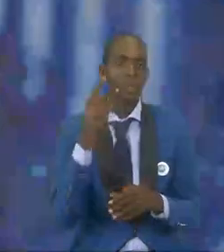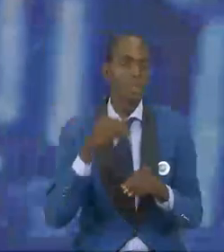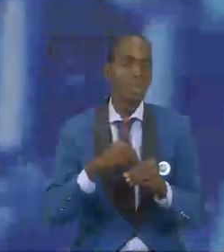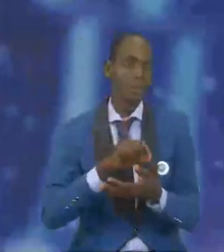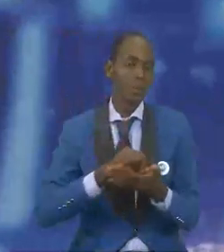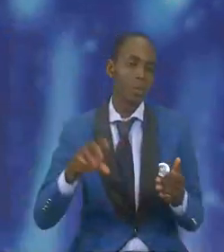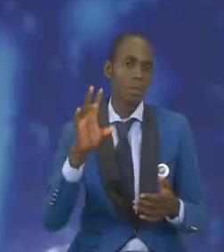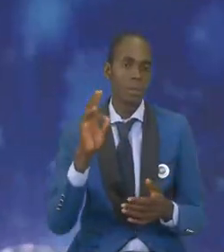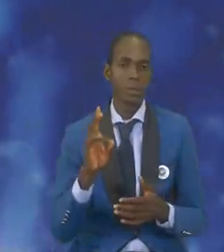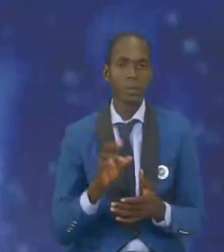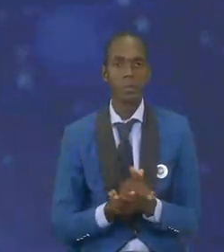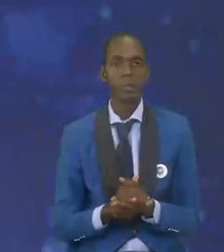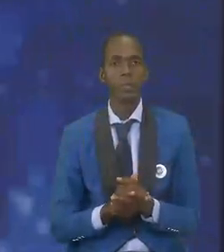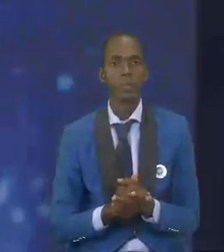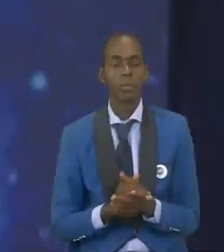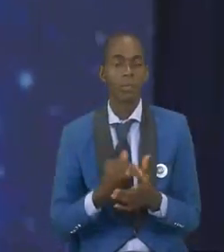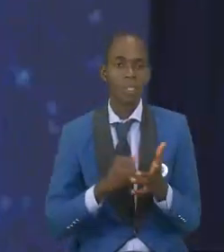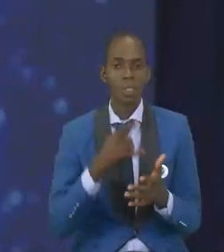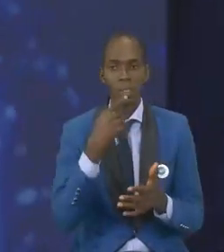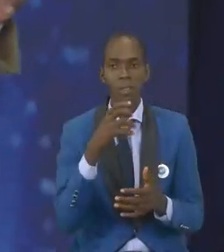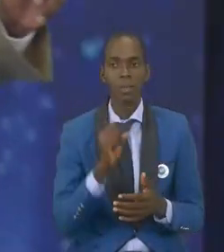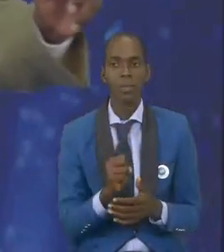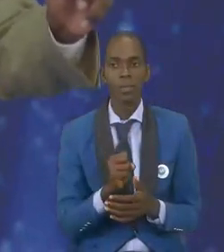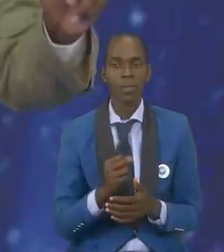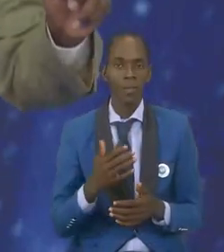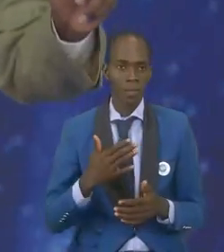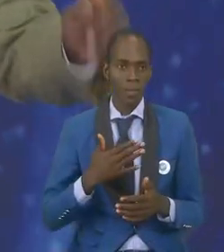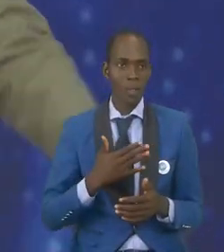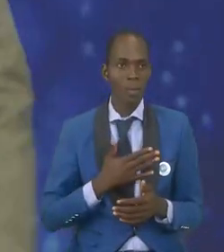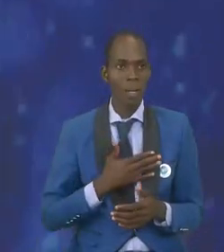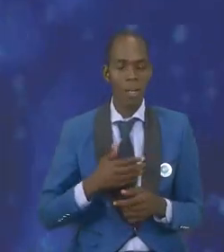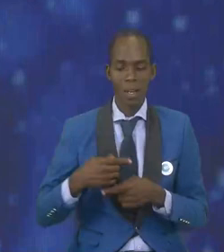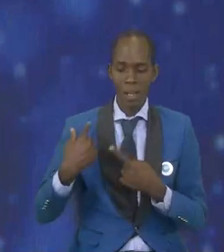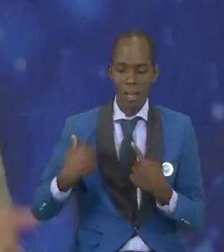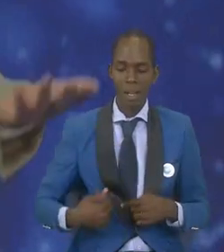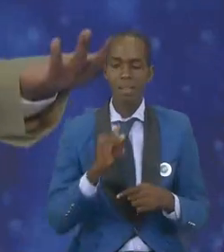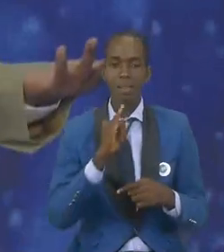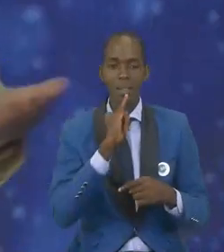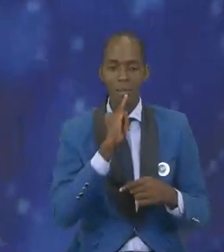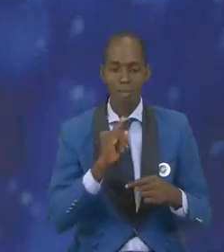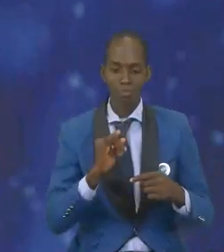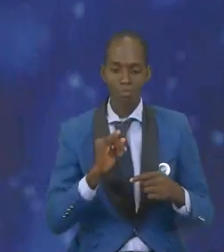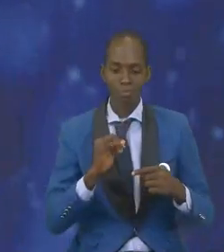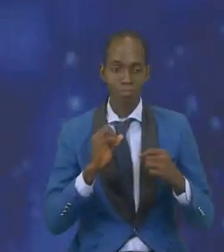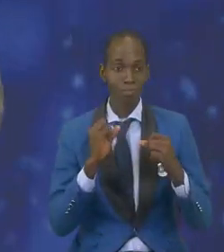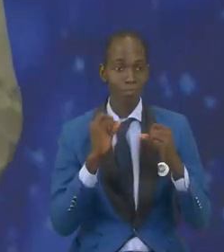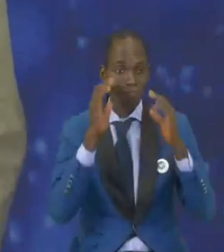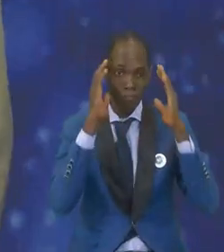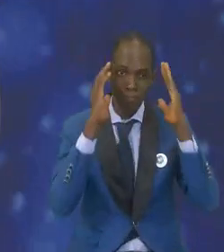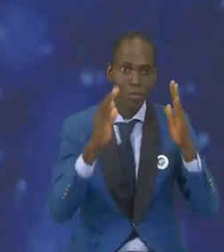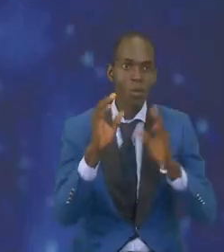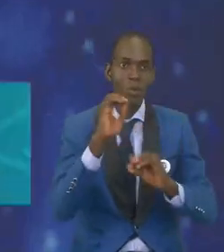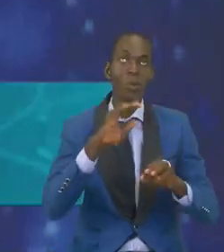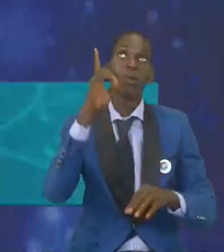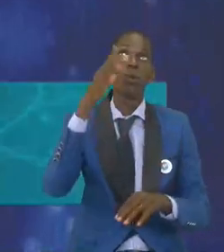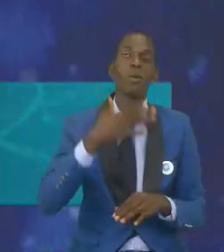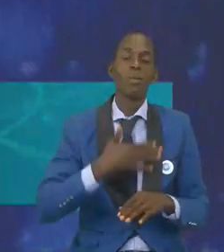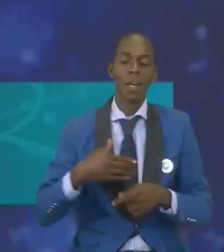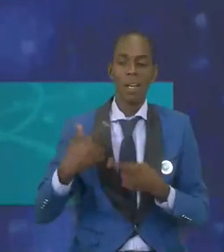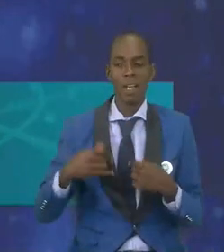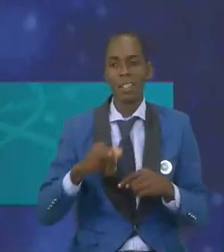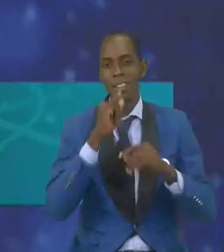j'ai échappé verset 7 verset 8 secondes dans somme 57 mon cœur est